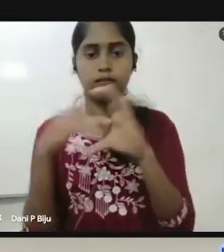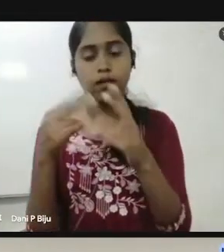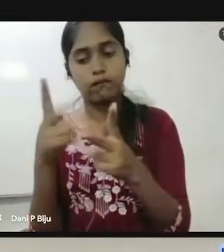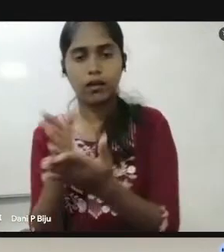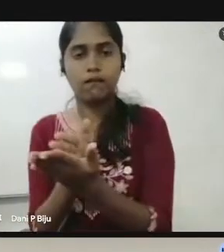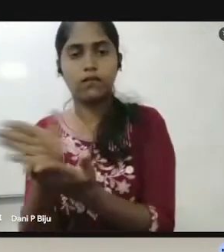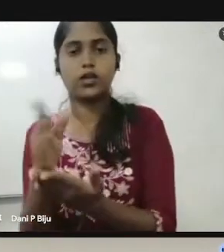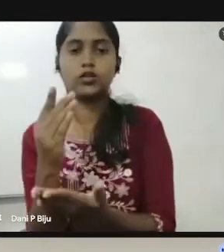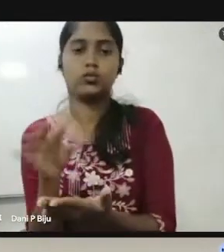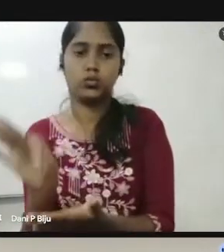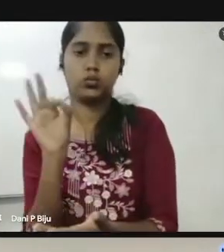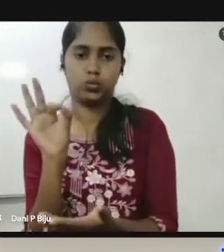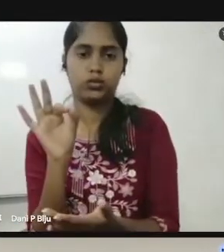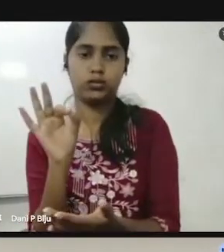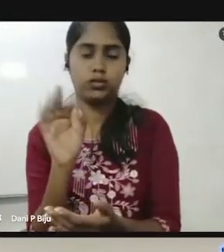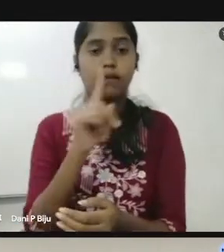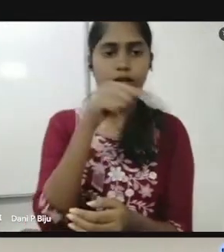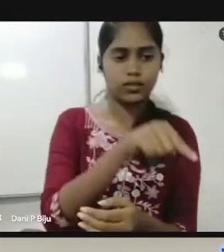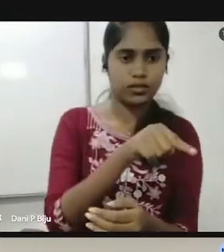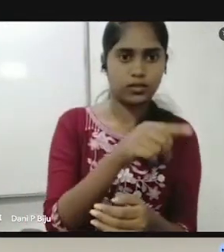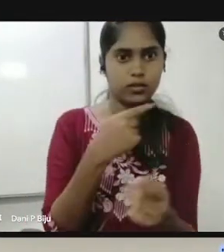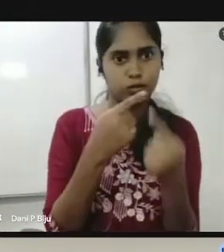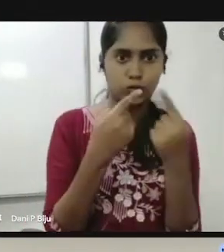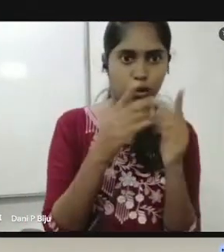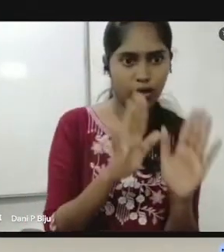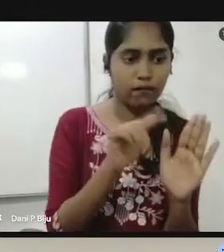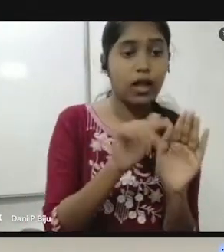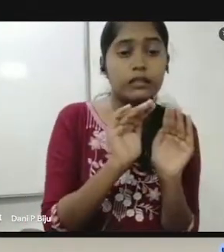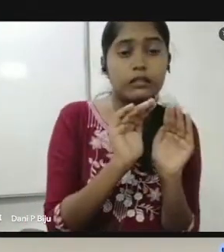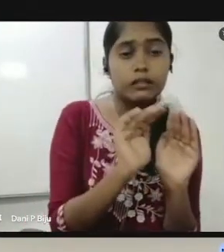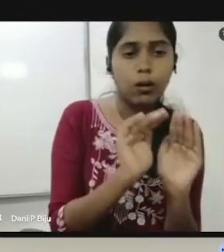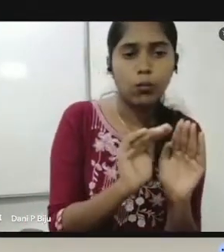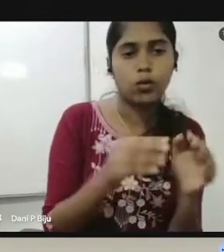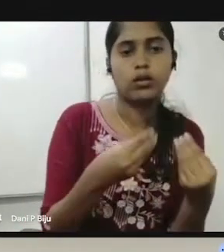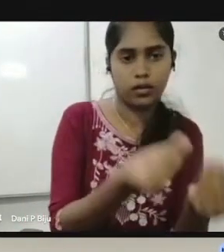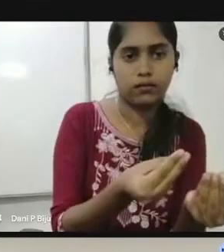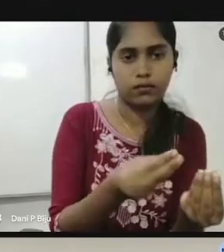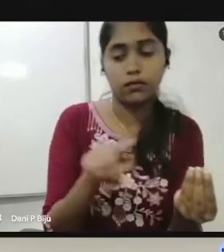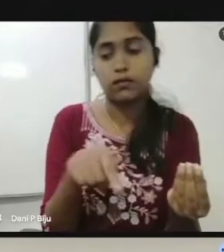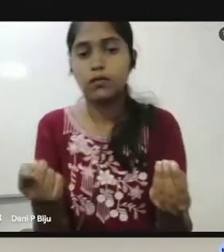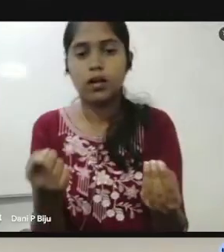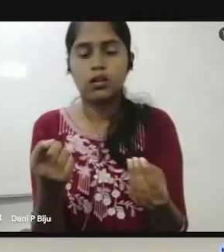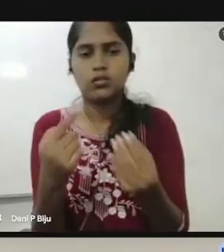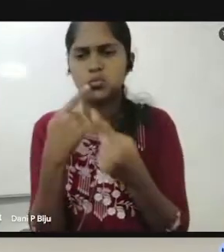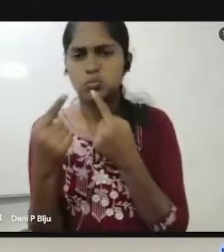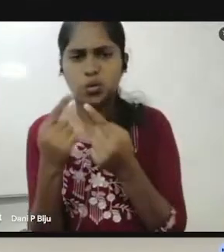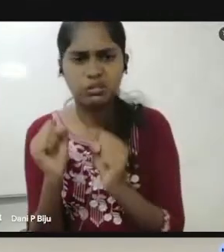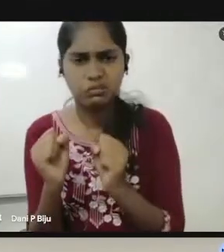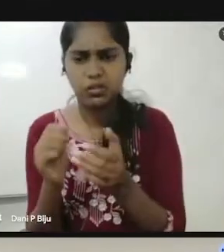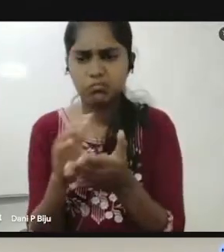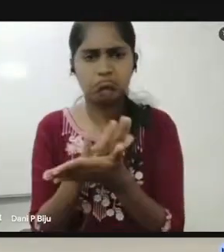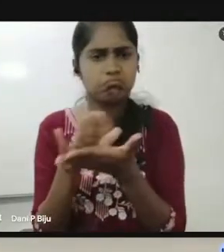AACയുടെ ആദ്യം നമുക്ക് അവർക്ക് സംസാരം ഉണ്ടെങ്കിൽ അതിനെ സപ്പോർട്ട് ചെയ്യുകയും, ഇല്ലാത്ത പക്ഷം അവർക്ക് സംസാരം ഇല്ല എന്നുണ്ടെങ്കിൽ